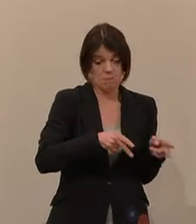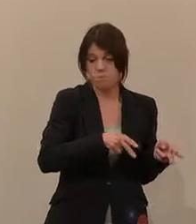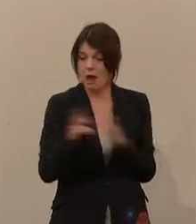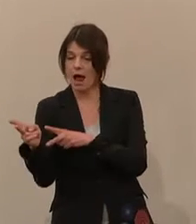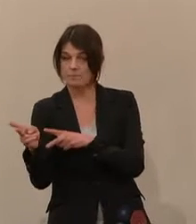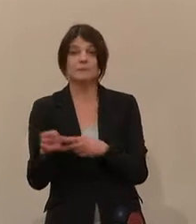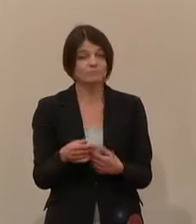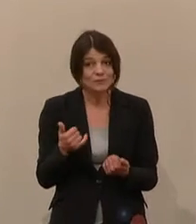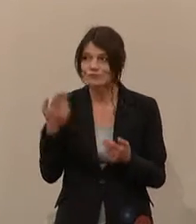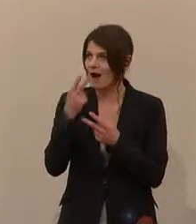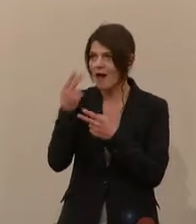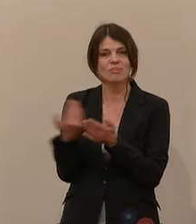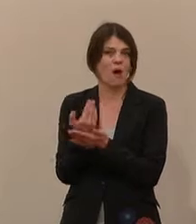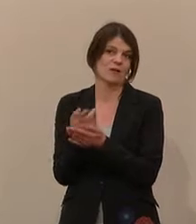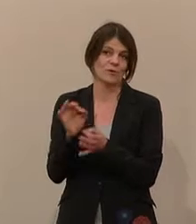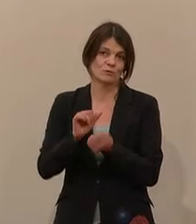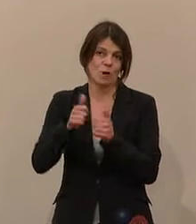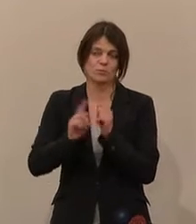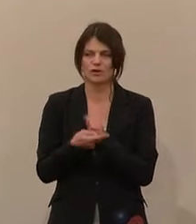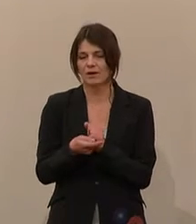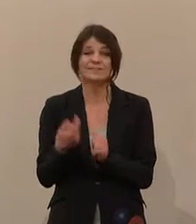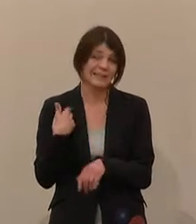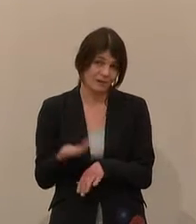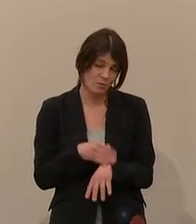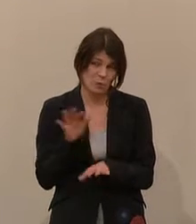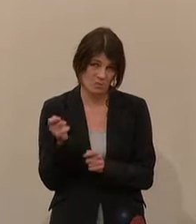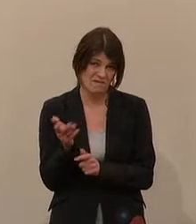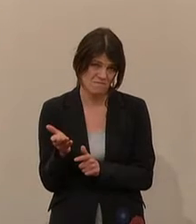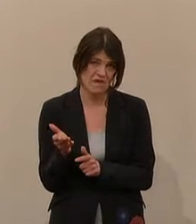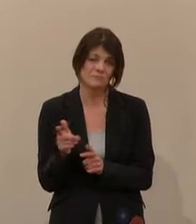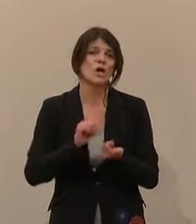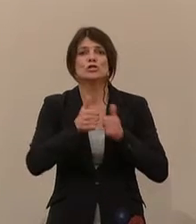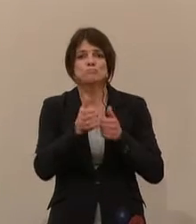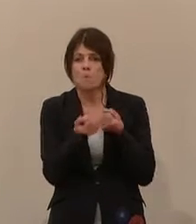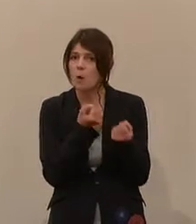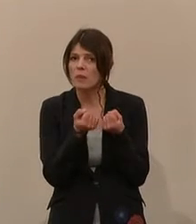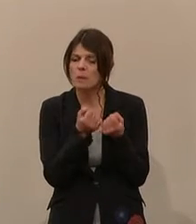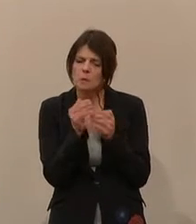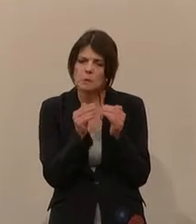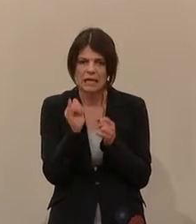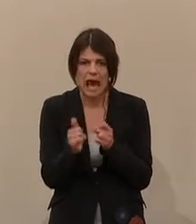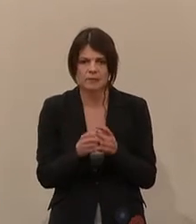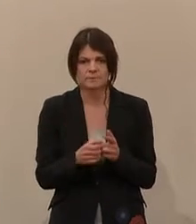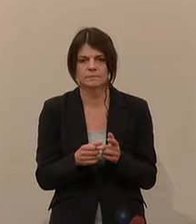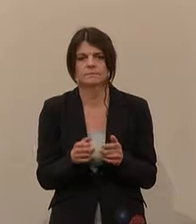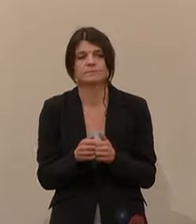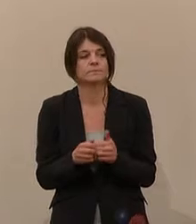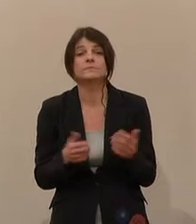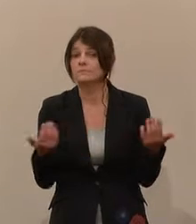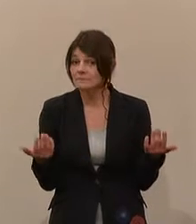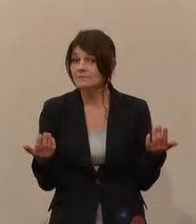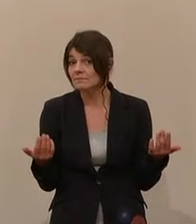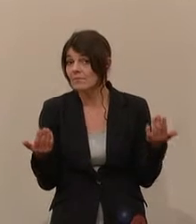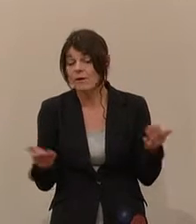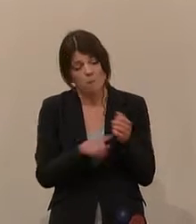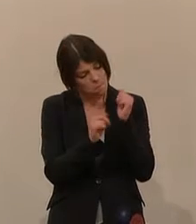Sportbudget. Ich finde das ein bisschen übertrieben. In der Sportpolitik ist ein Unterschied zur Sport. Auf jeden Fall